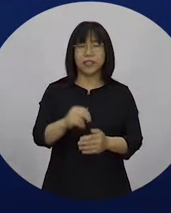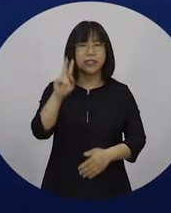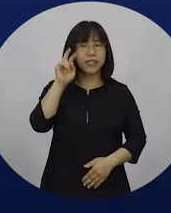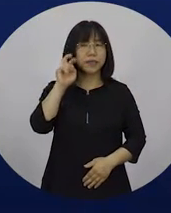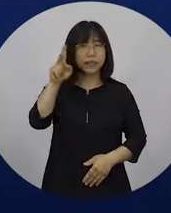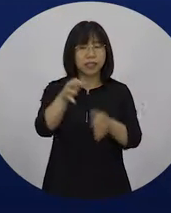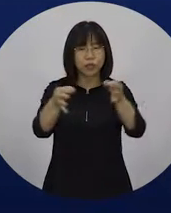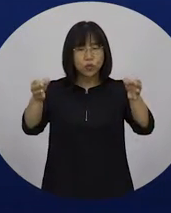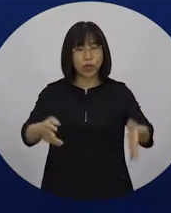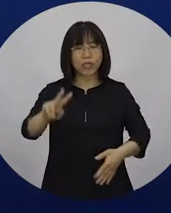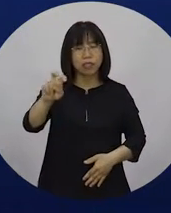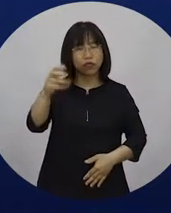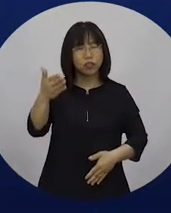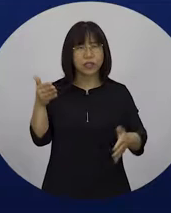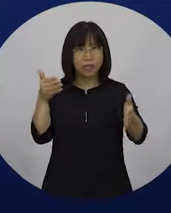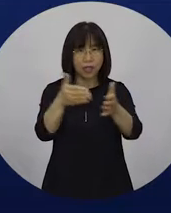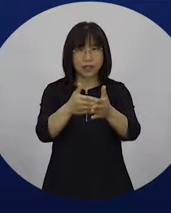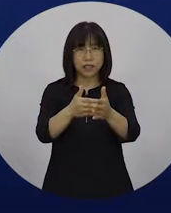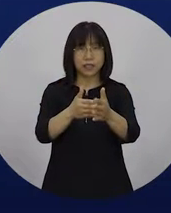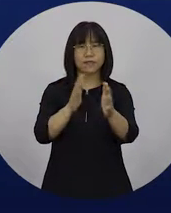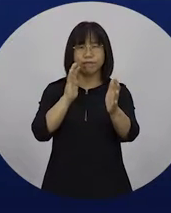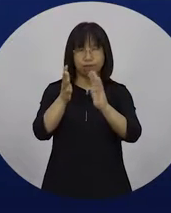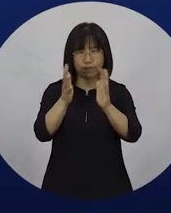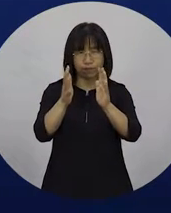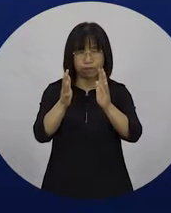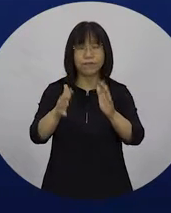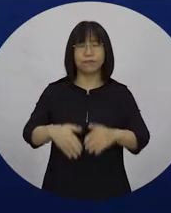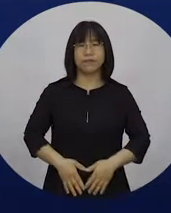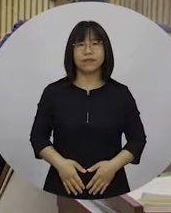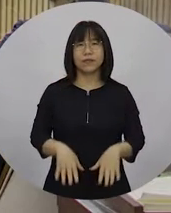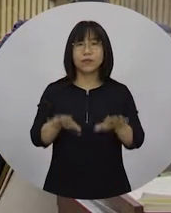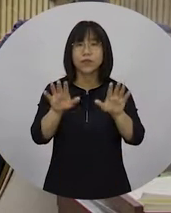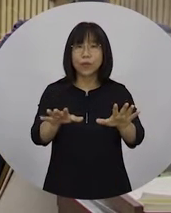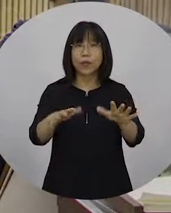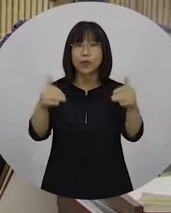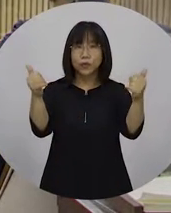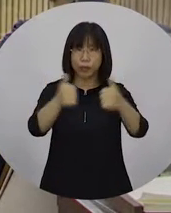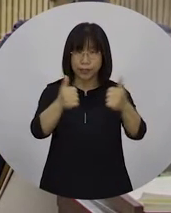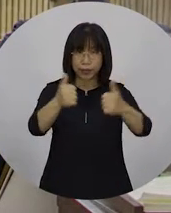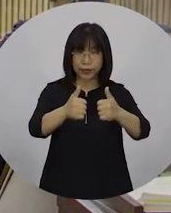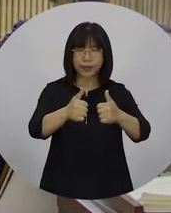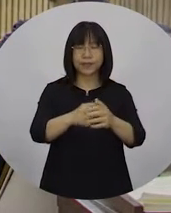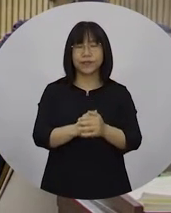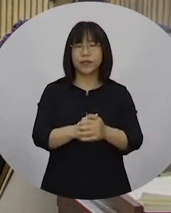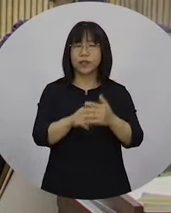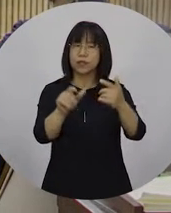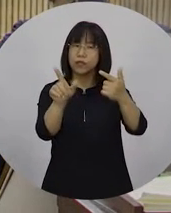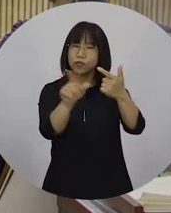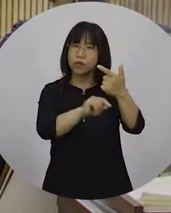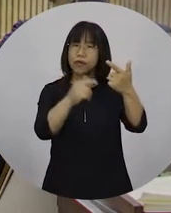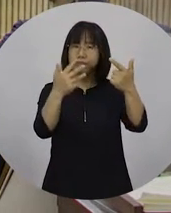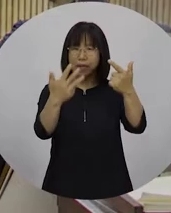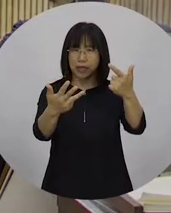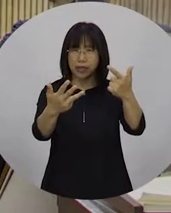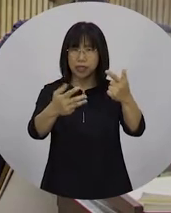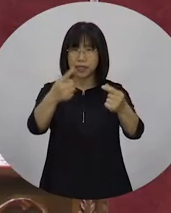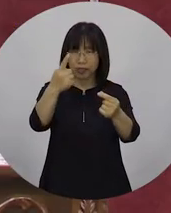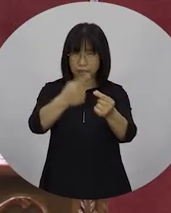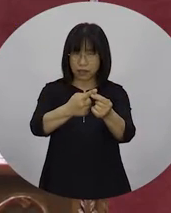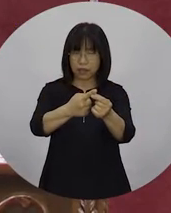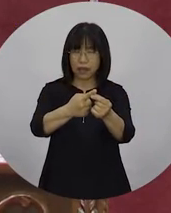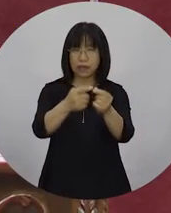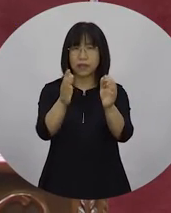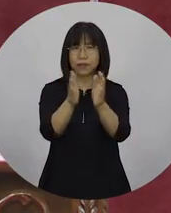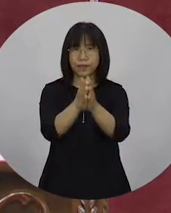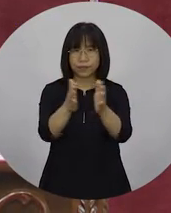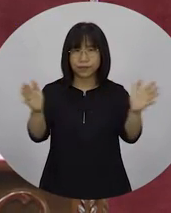오는 29일까지 22일간 열립니다 제 280회 서울특별시 강서구 2 회 제 1차 정리